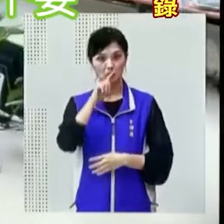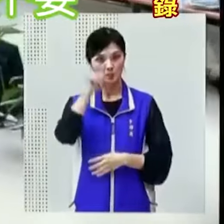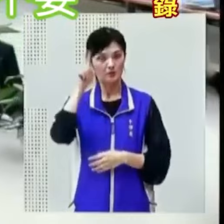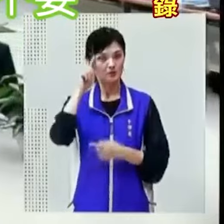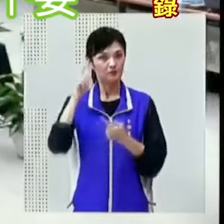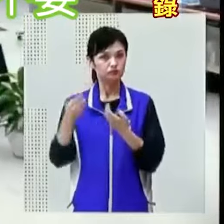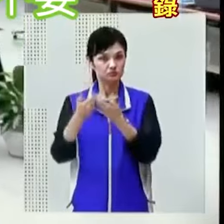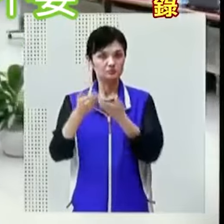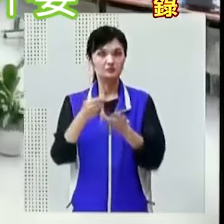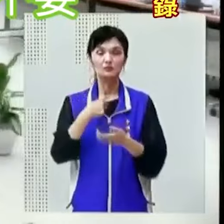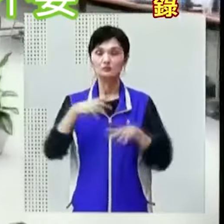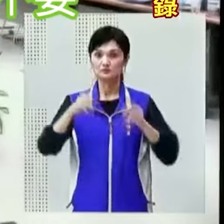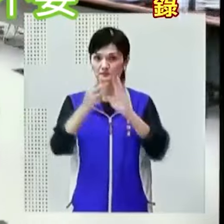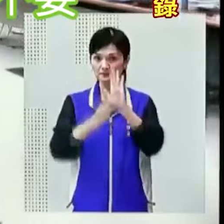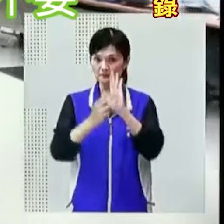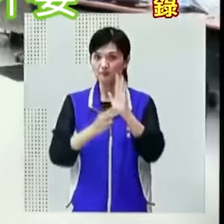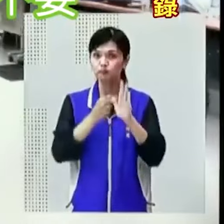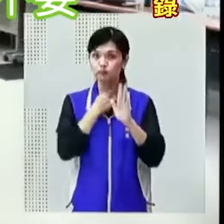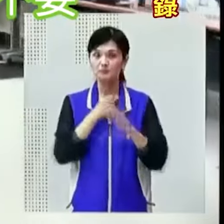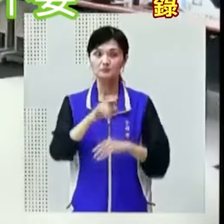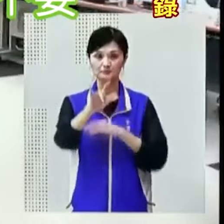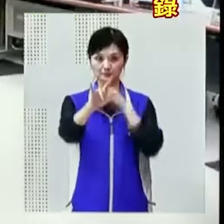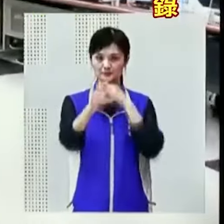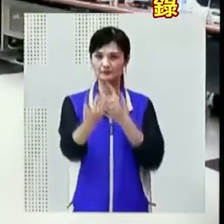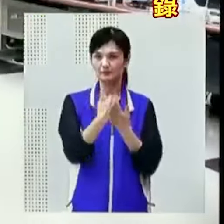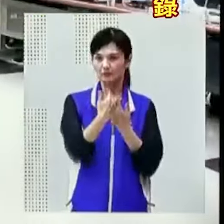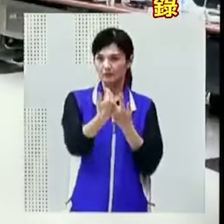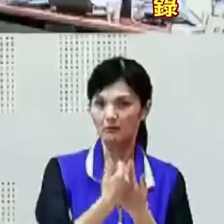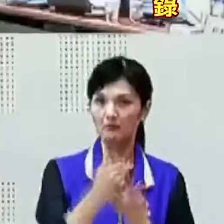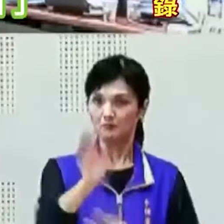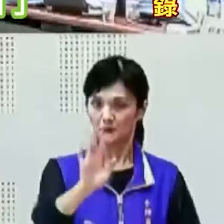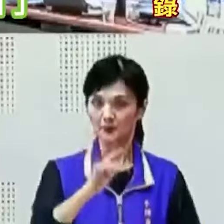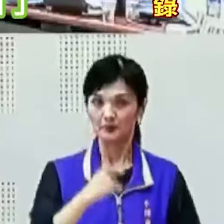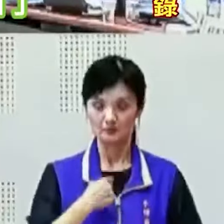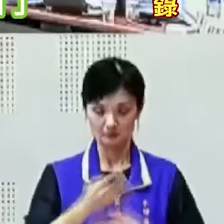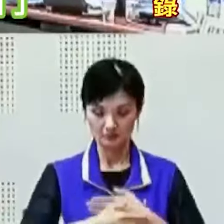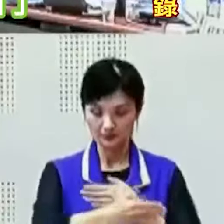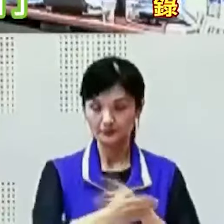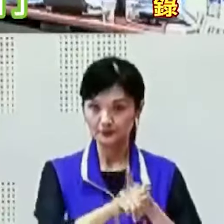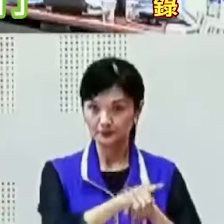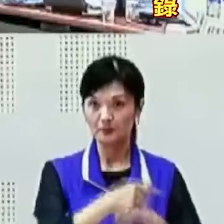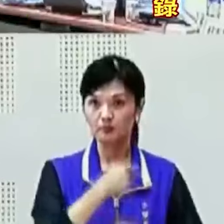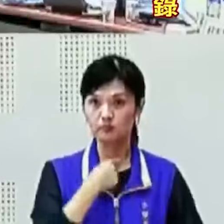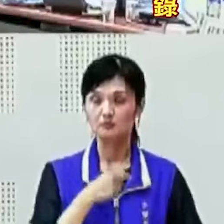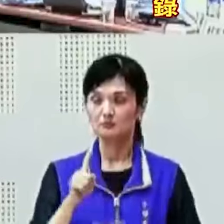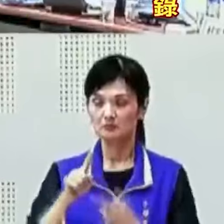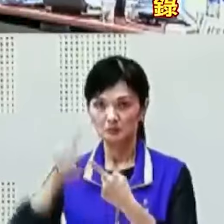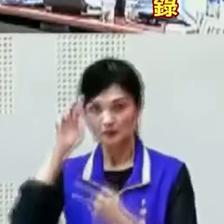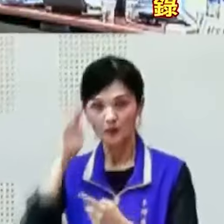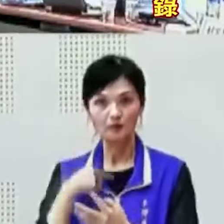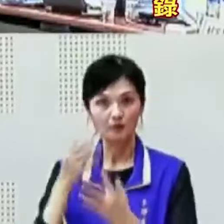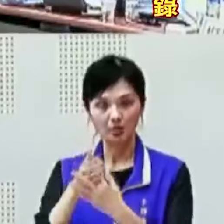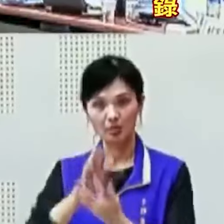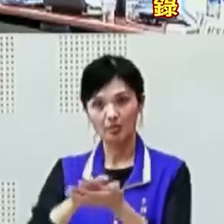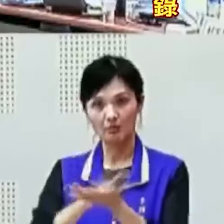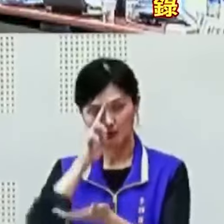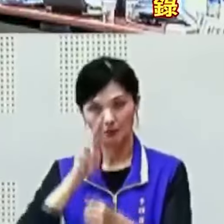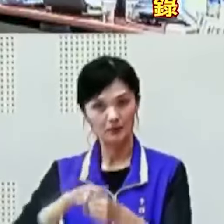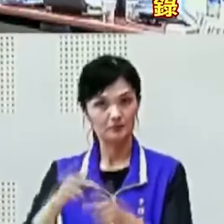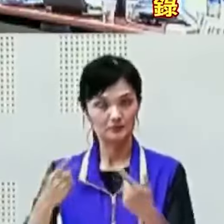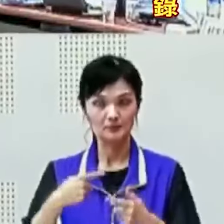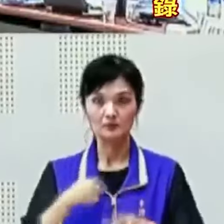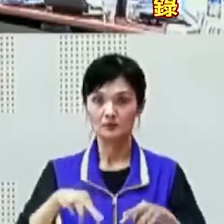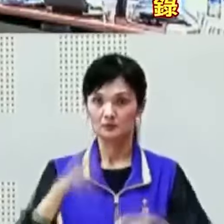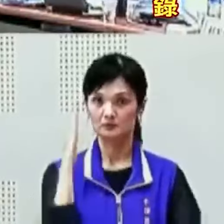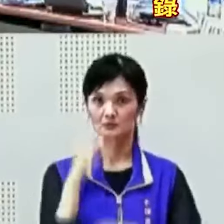等一下好不好？请你不要来扰乱，我们照我们的程序进行。 主席，不好意思，我是扰乱，因为行政程